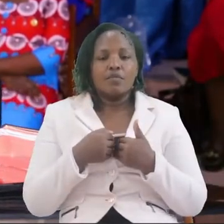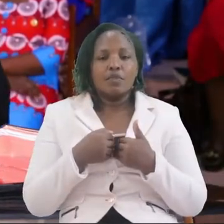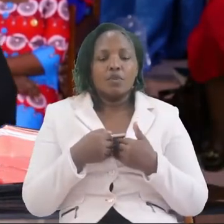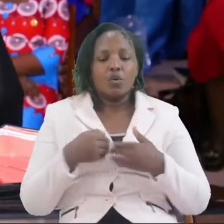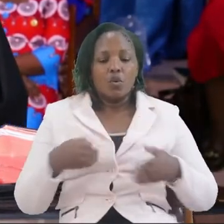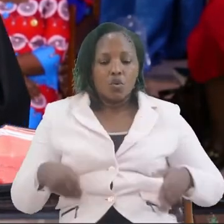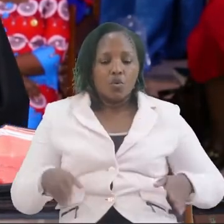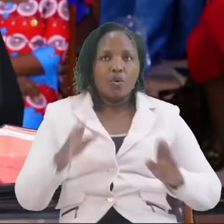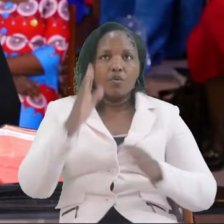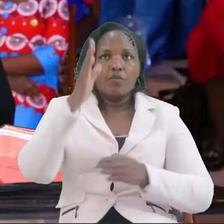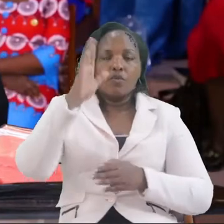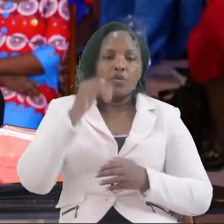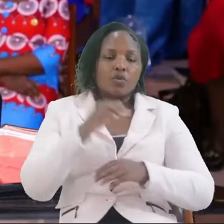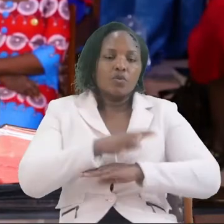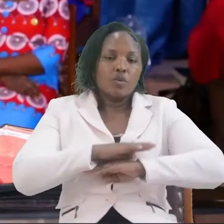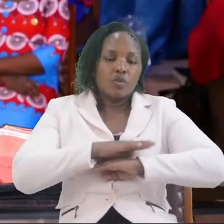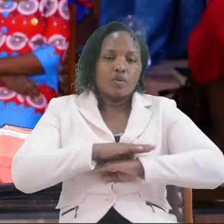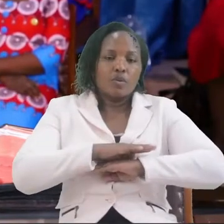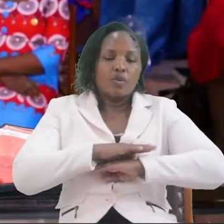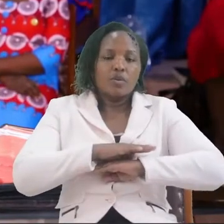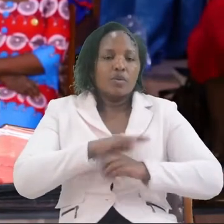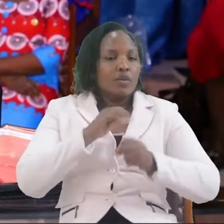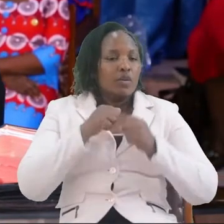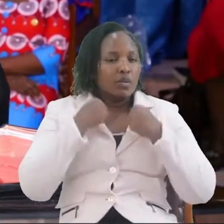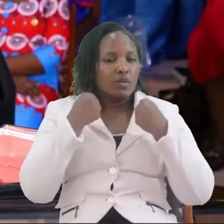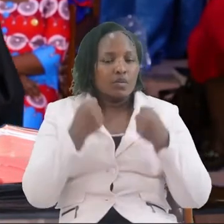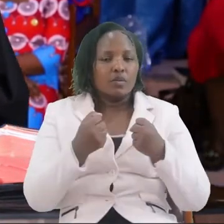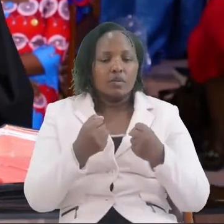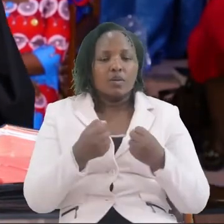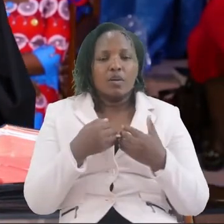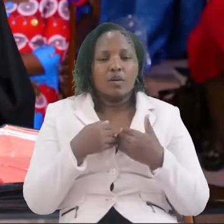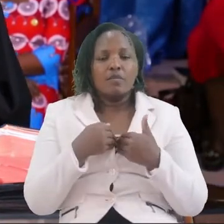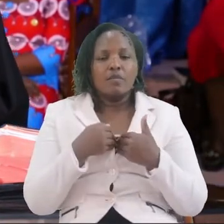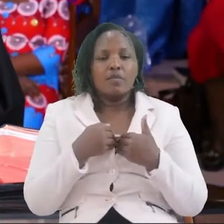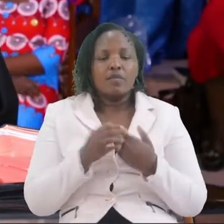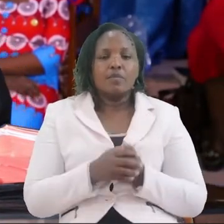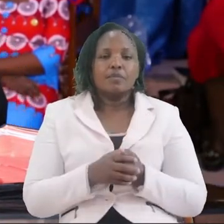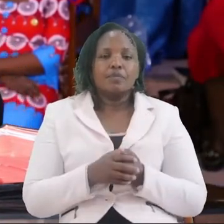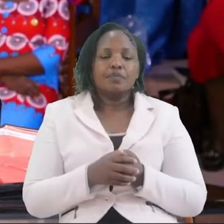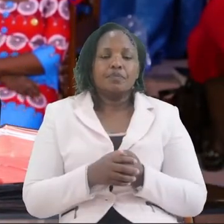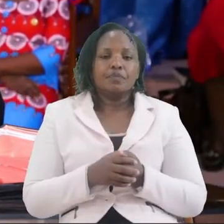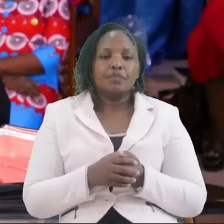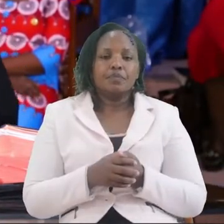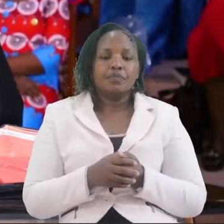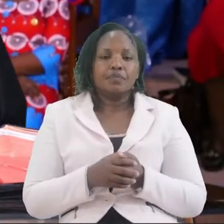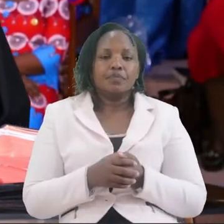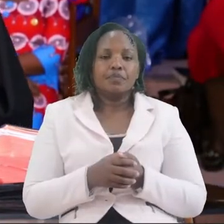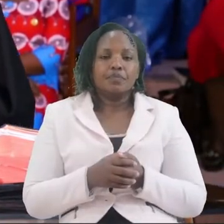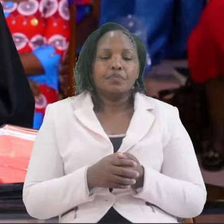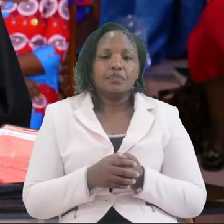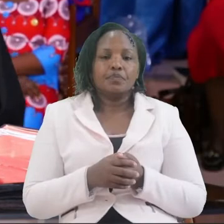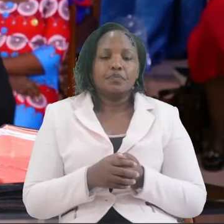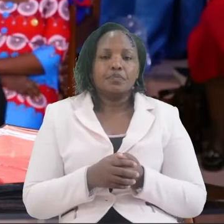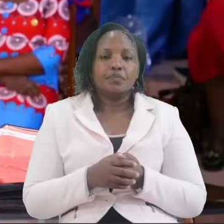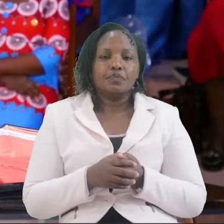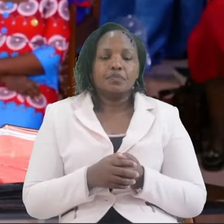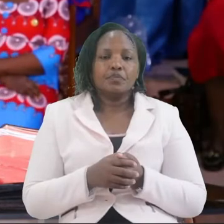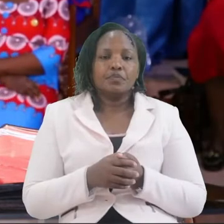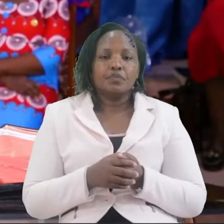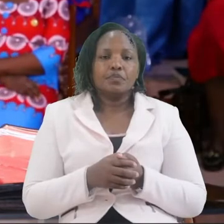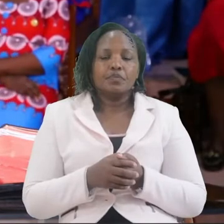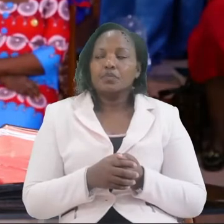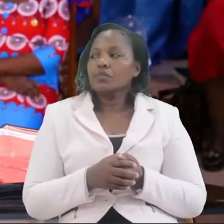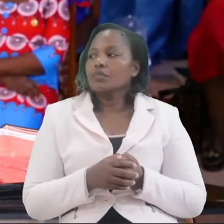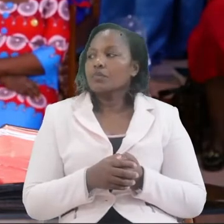Godliness with contentment is a great gain. Kiswahili nasema utaua pamoja. Lakini